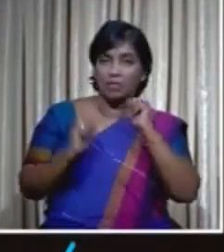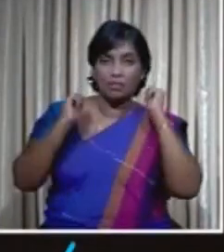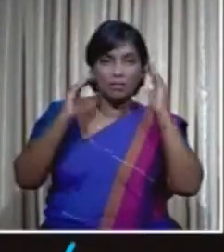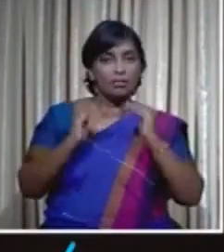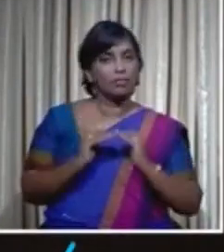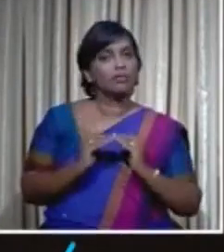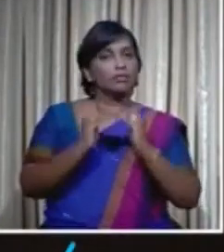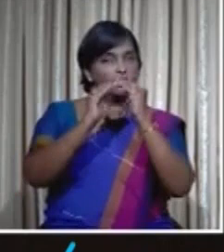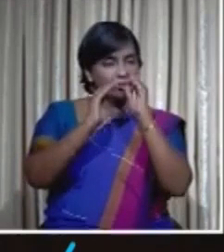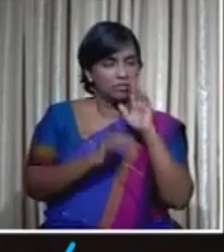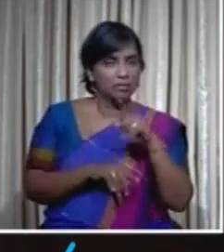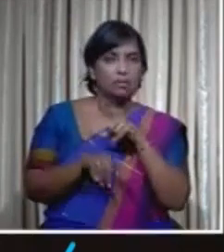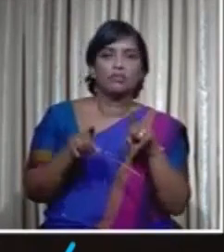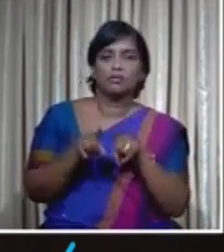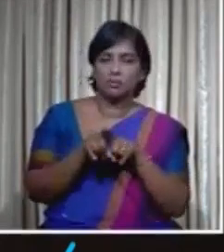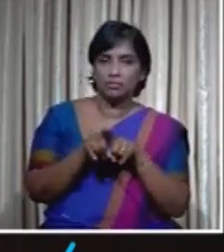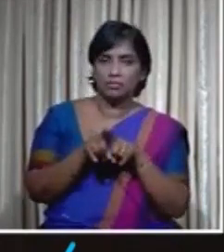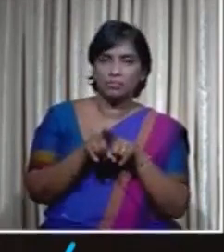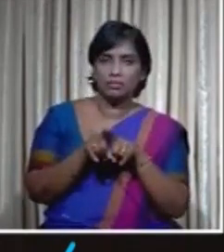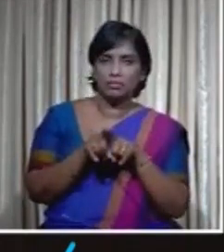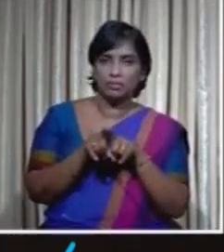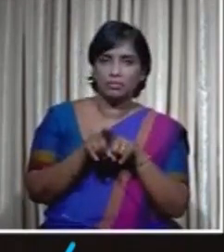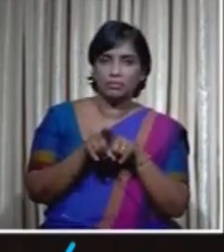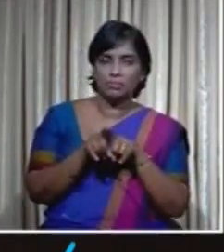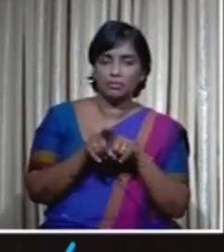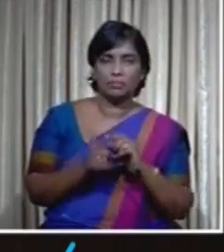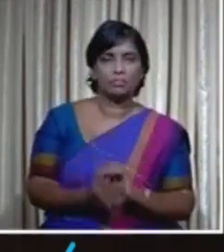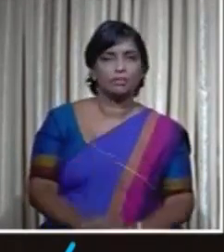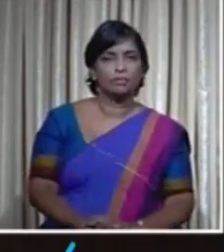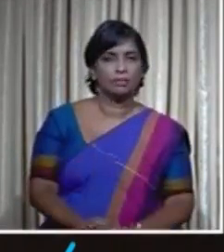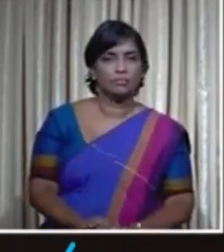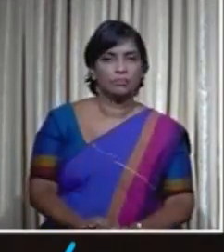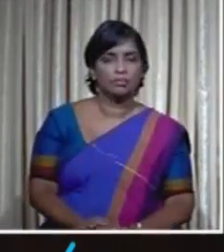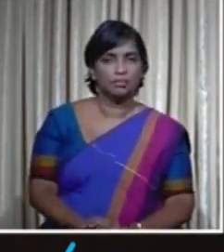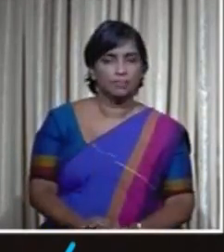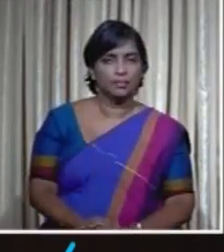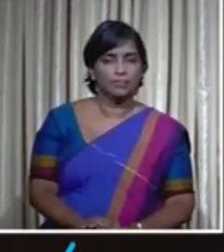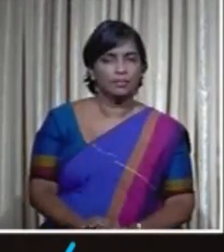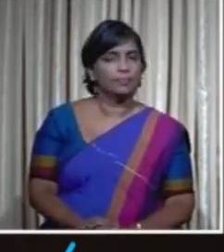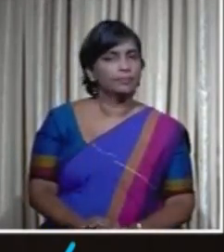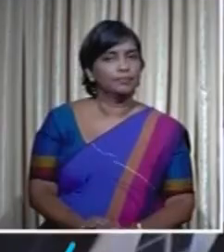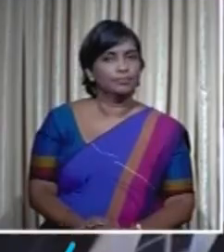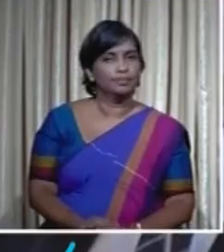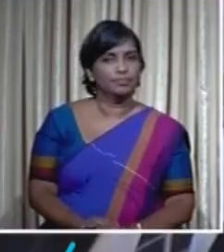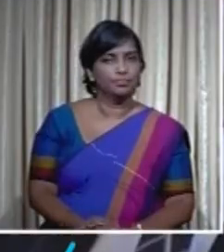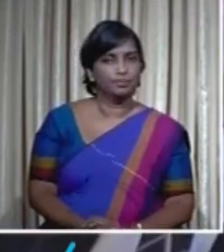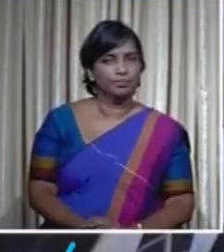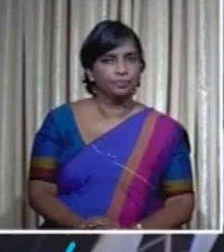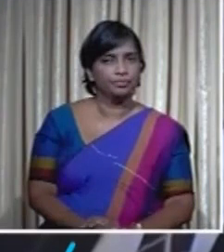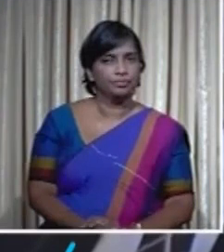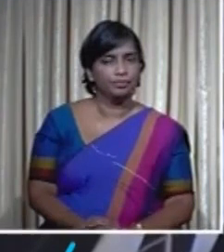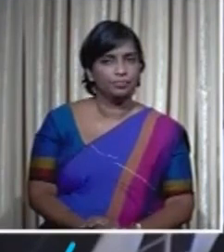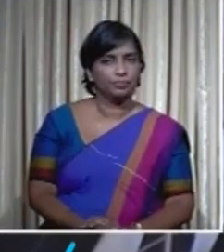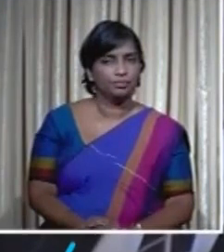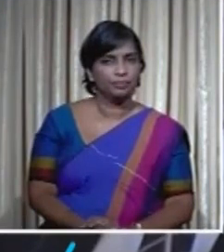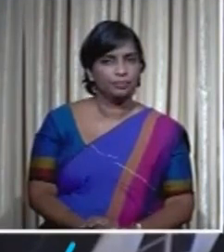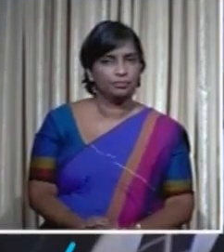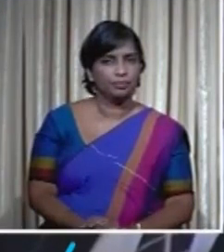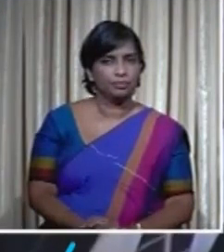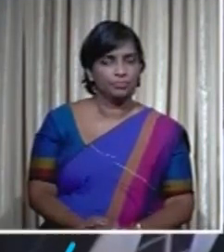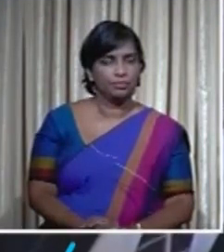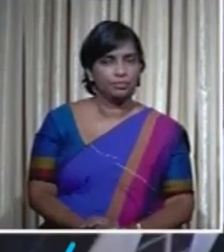மேக காரக சபாவாஸ்தாவாக் அமைதிதுமா எம் கிசி காரணாவாக் எல்ல கரப்பு நிசா அமைச்சுமா